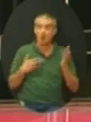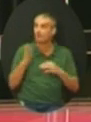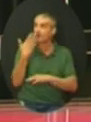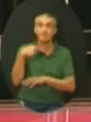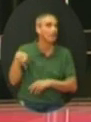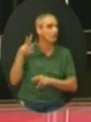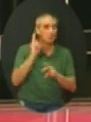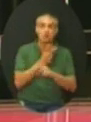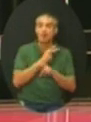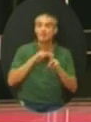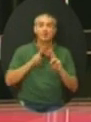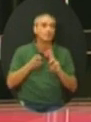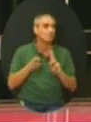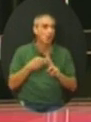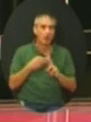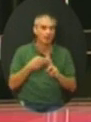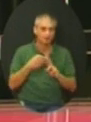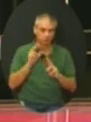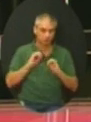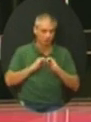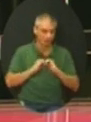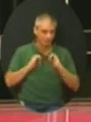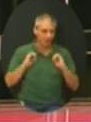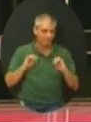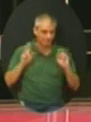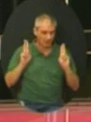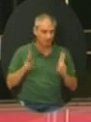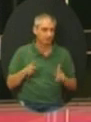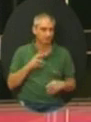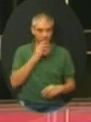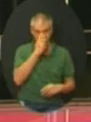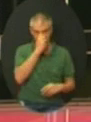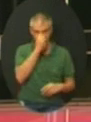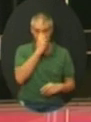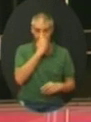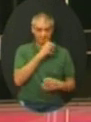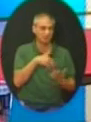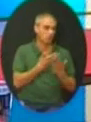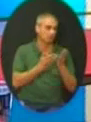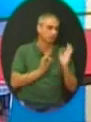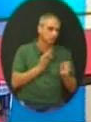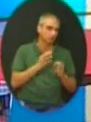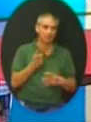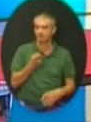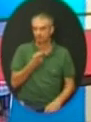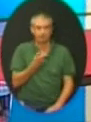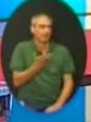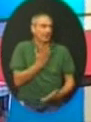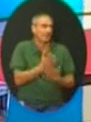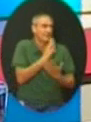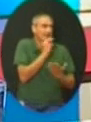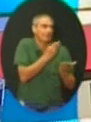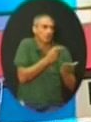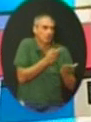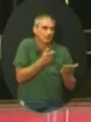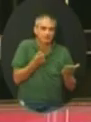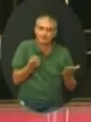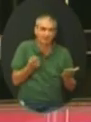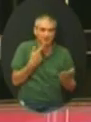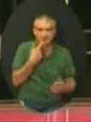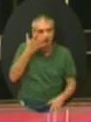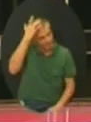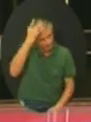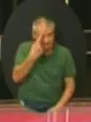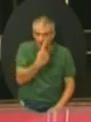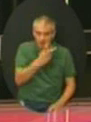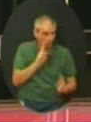המדינות הנורמליות בעולם, יש הפרדה מוחלטת. כן, אבל זה בין המבנה... היועץ המשפטי. נכון, אבל זה... נכון, אבל אני חושב ש... אבל אתה אומר שמנדלבליט